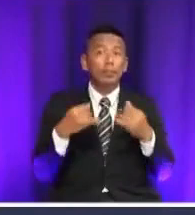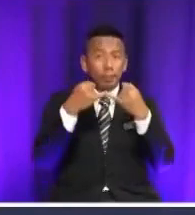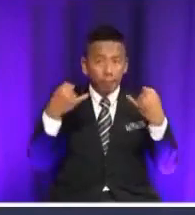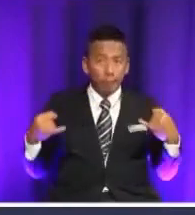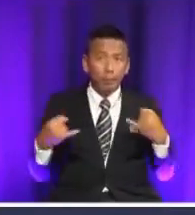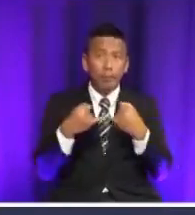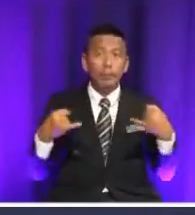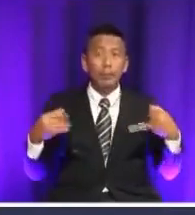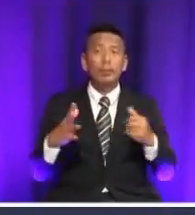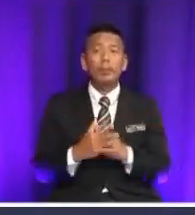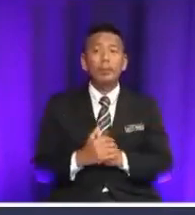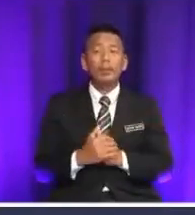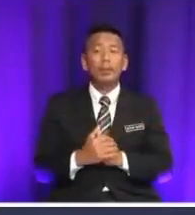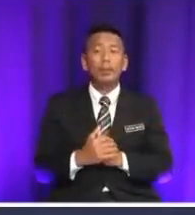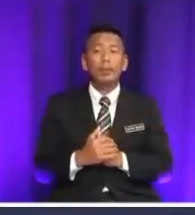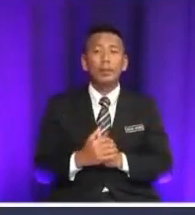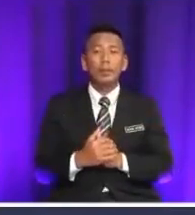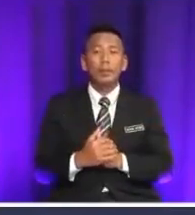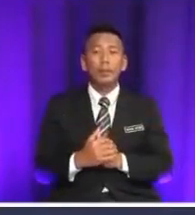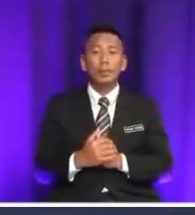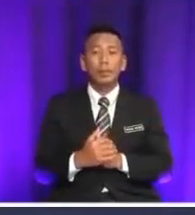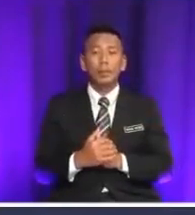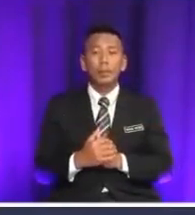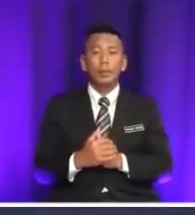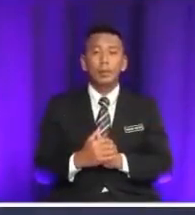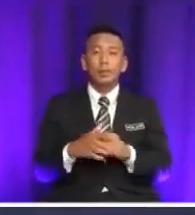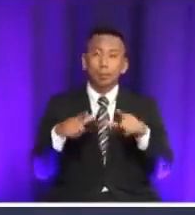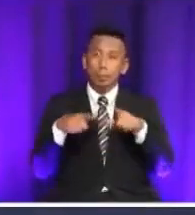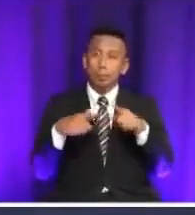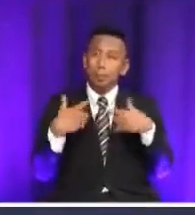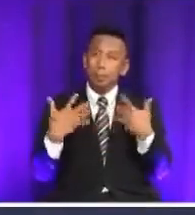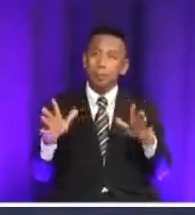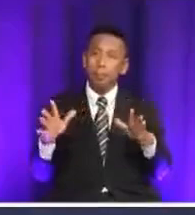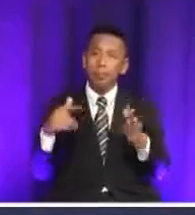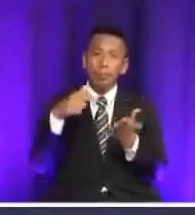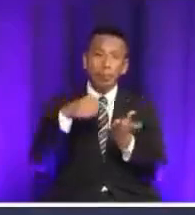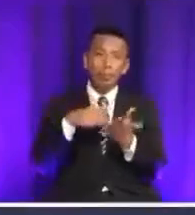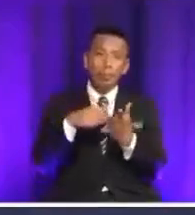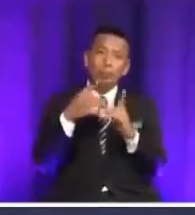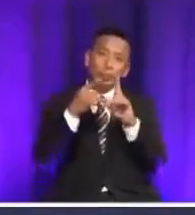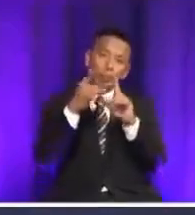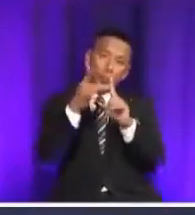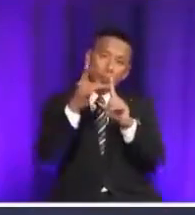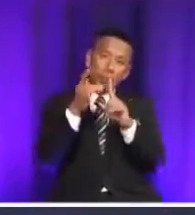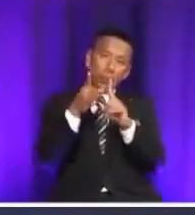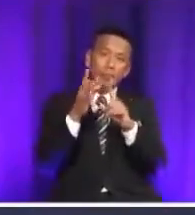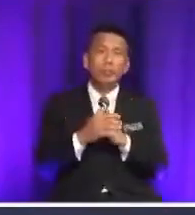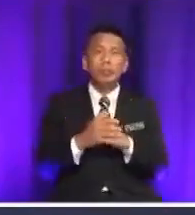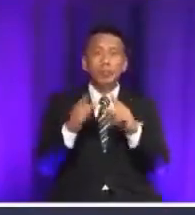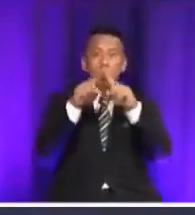lah oke kayu udah guna ini bingkai